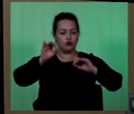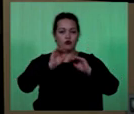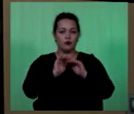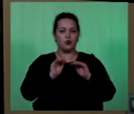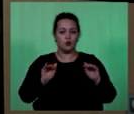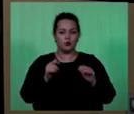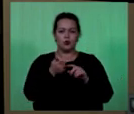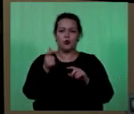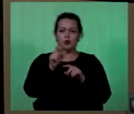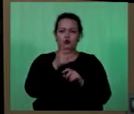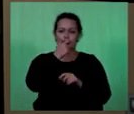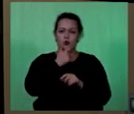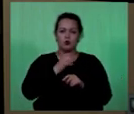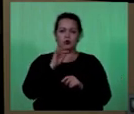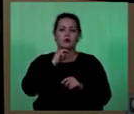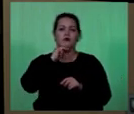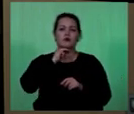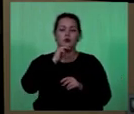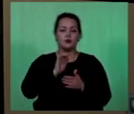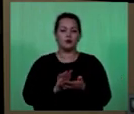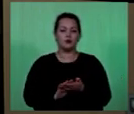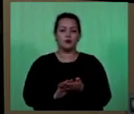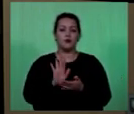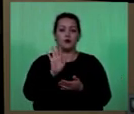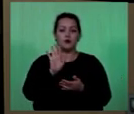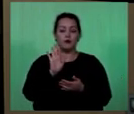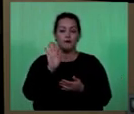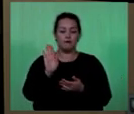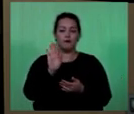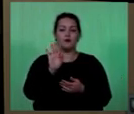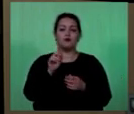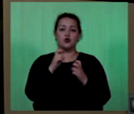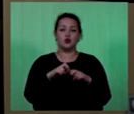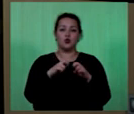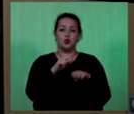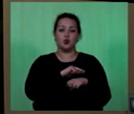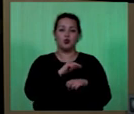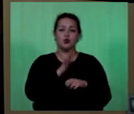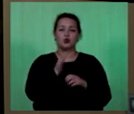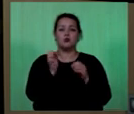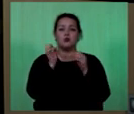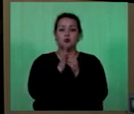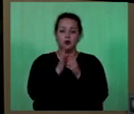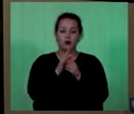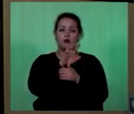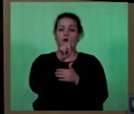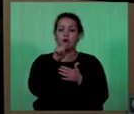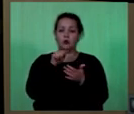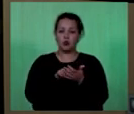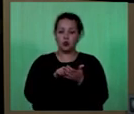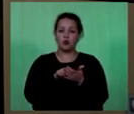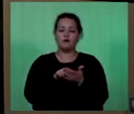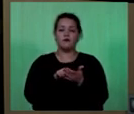очень аккуратно и внимательно в нашей контрольный будет 15 тестовых вопросов